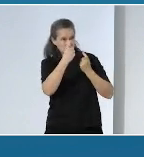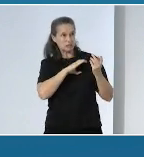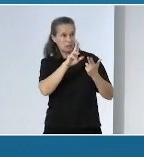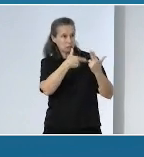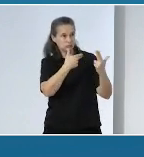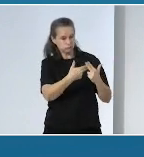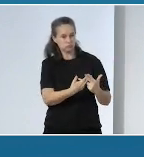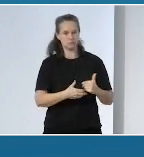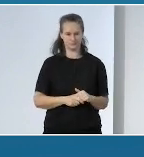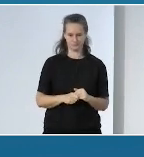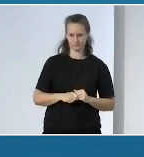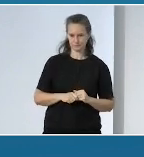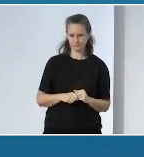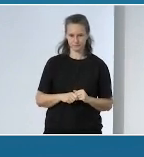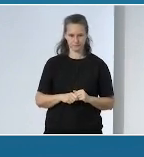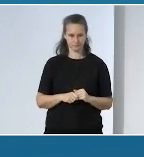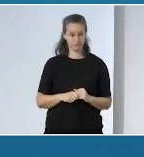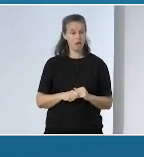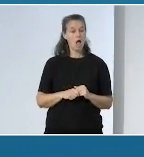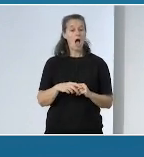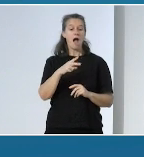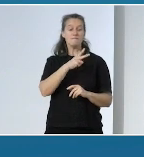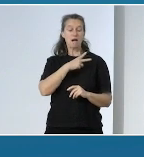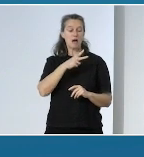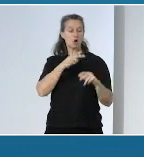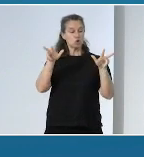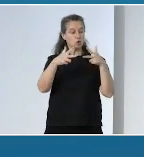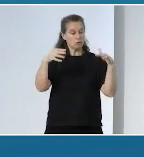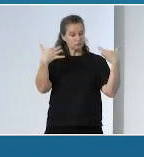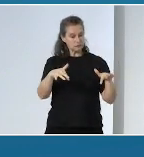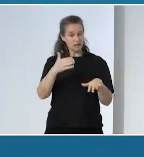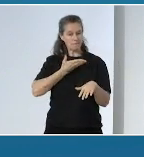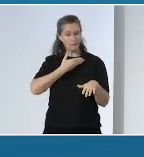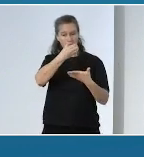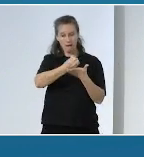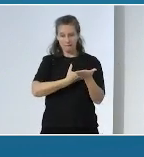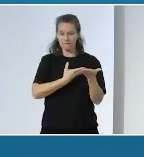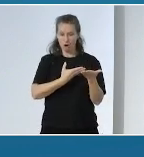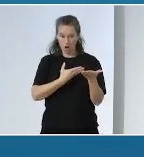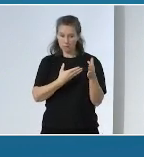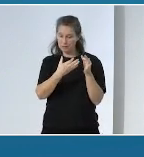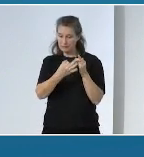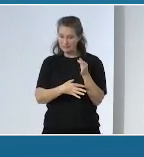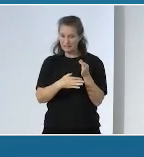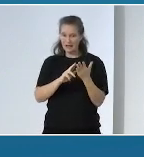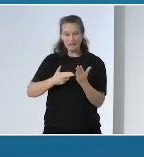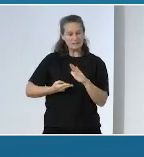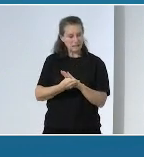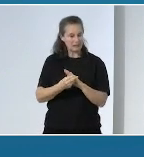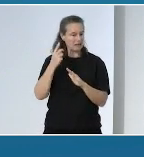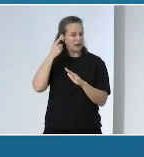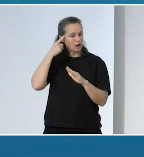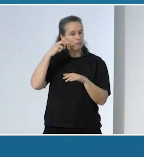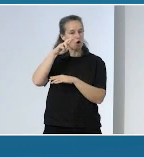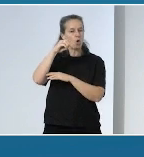questionnements. Au retour des vacances d'automne, la maman m'informe du résultat du scanner des rochers,